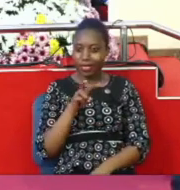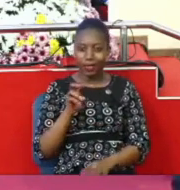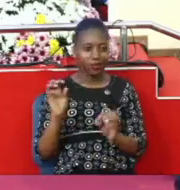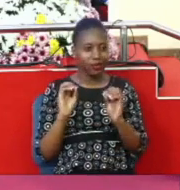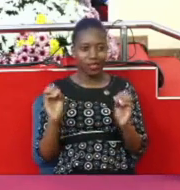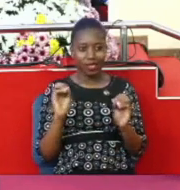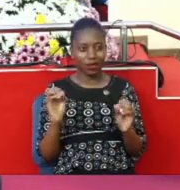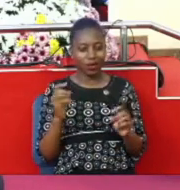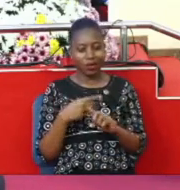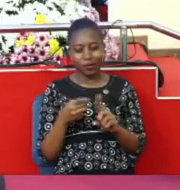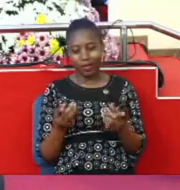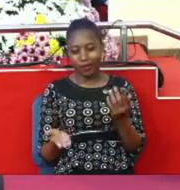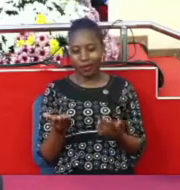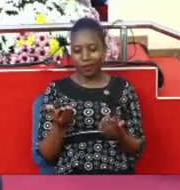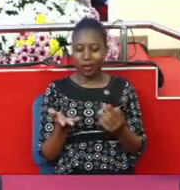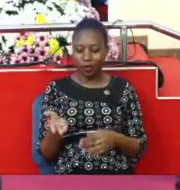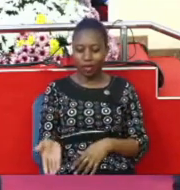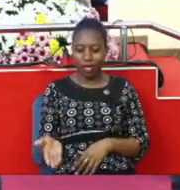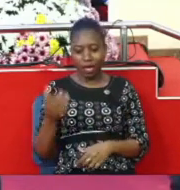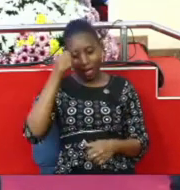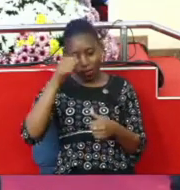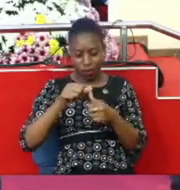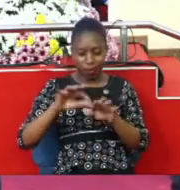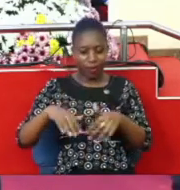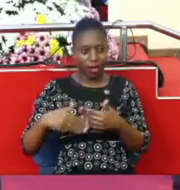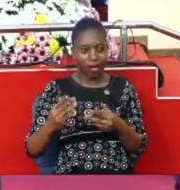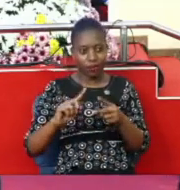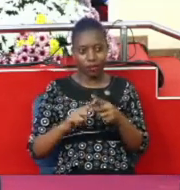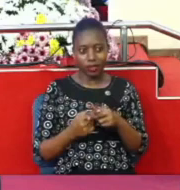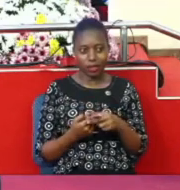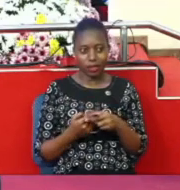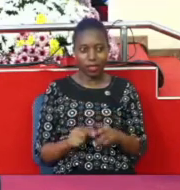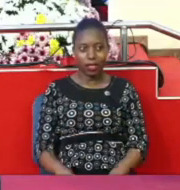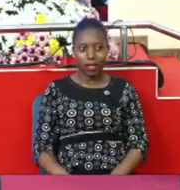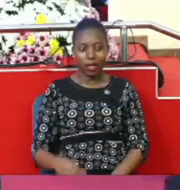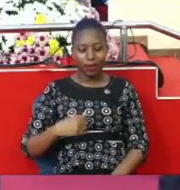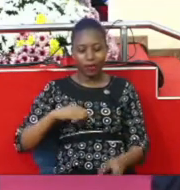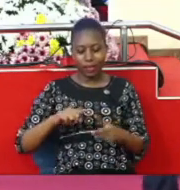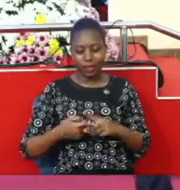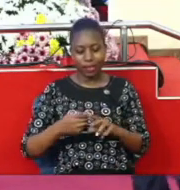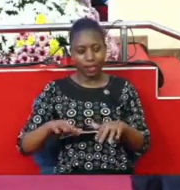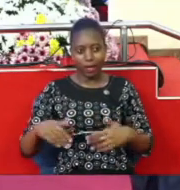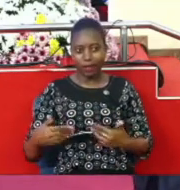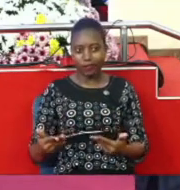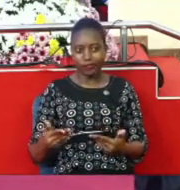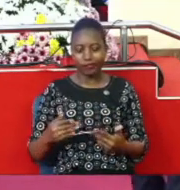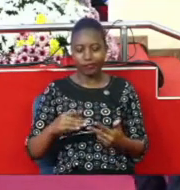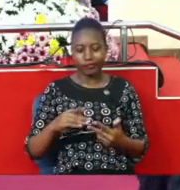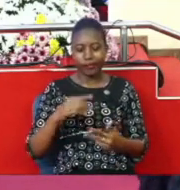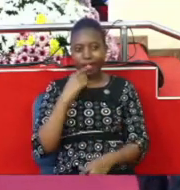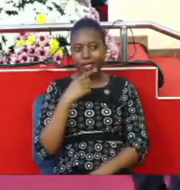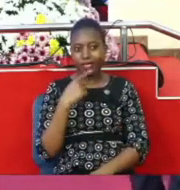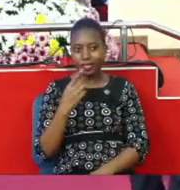But you could be here and you remember where we started. Unaweza kuwa hapa na labda utakumbuka tulianza wapi. I started by saying this. Nianza kwa kusema haya. Me, I